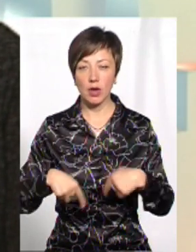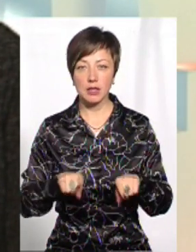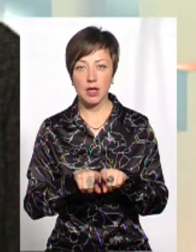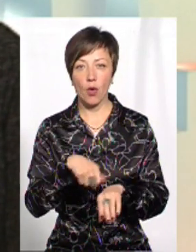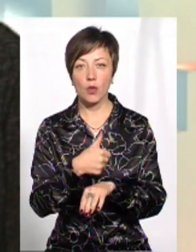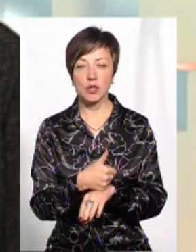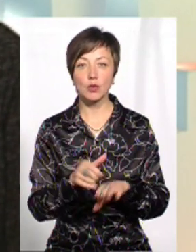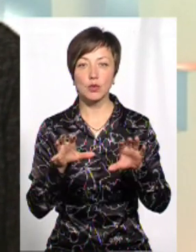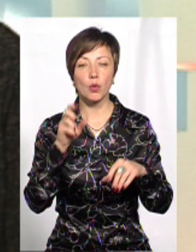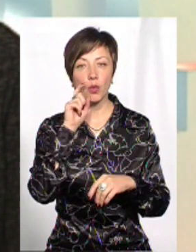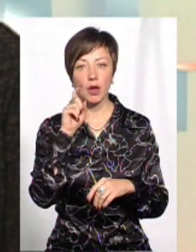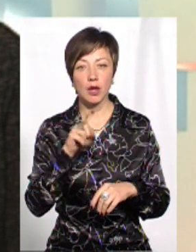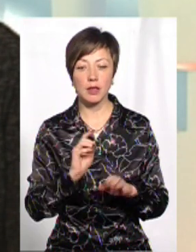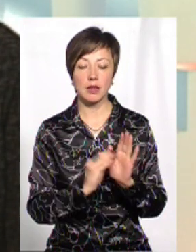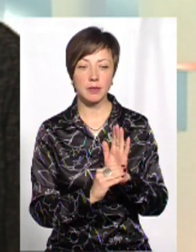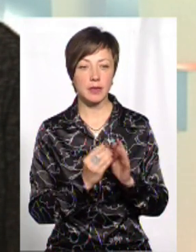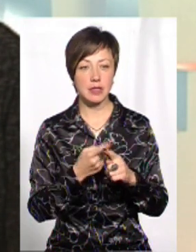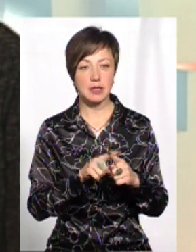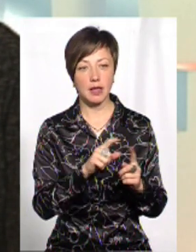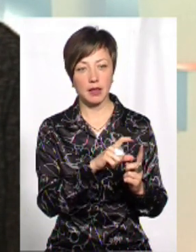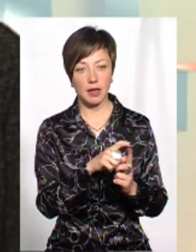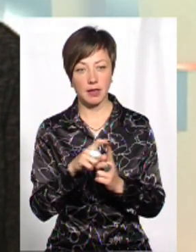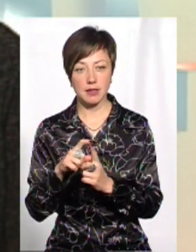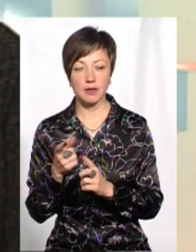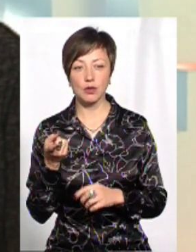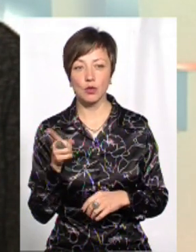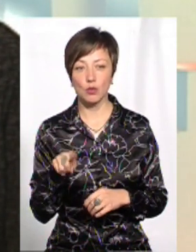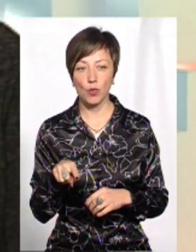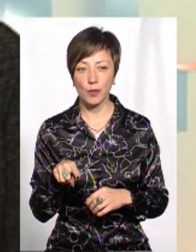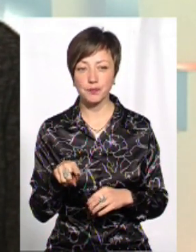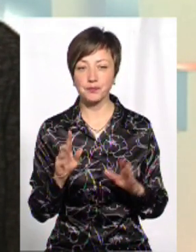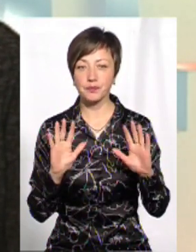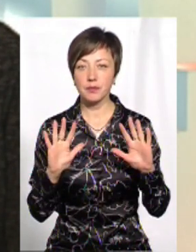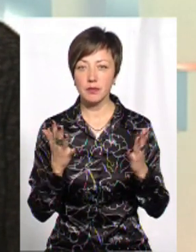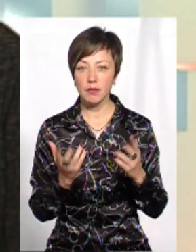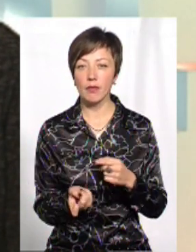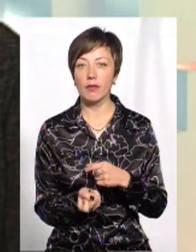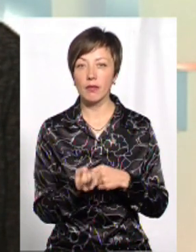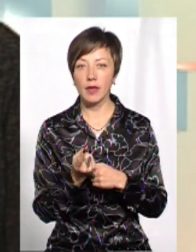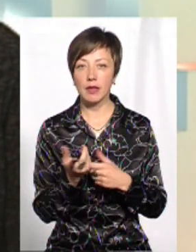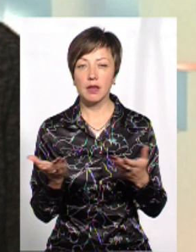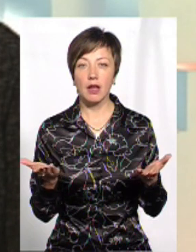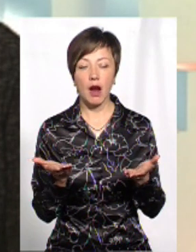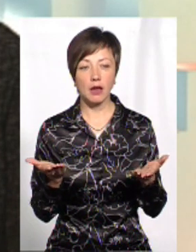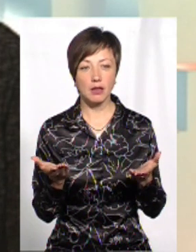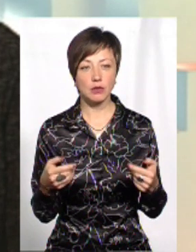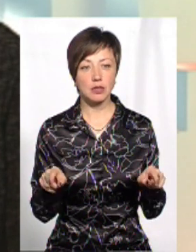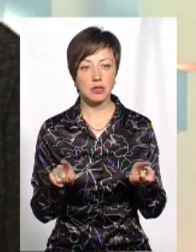і в Конституції України говориться саме ця теза. Тому у разі виникнення якихось